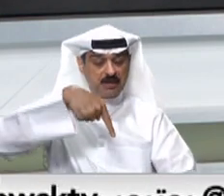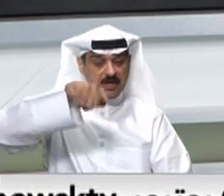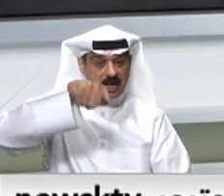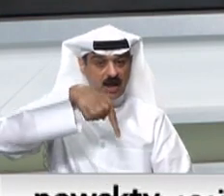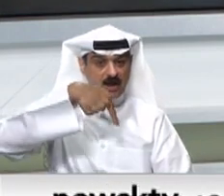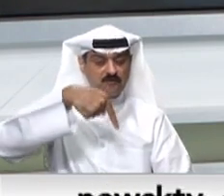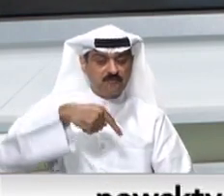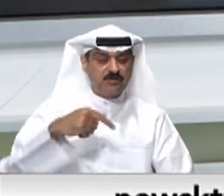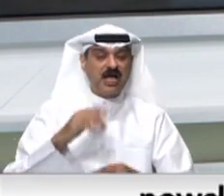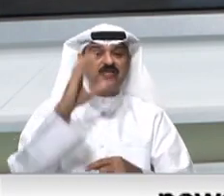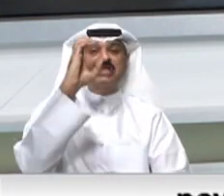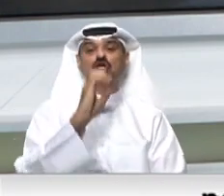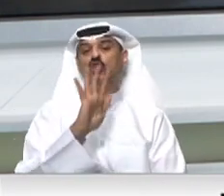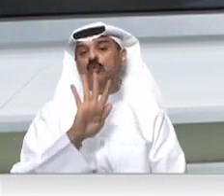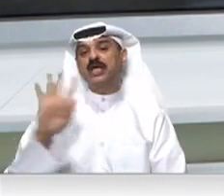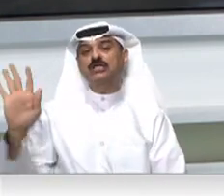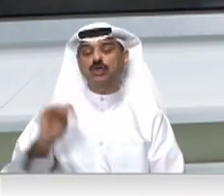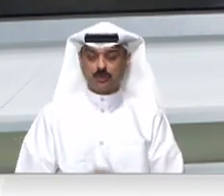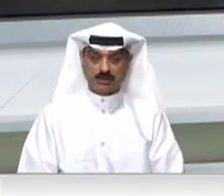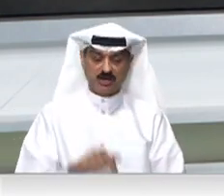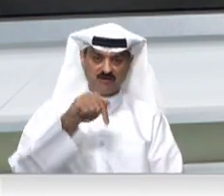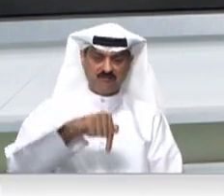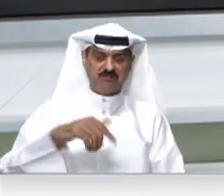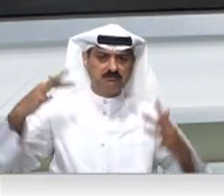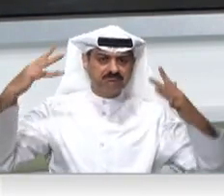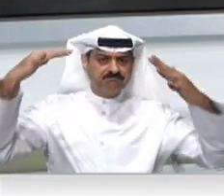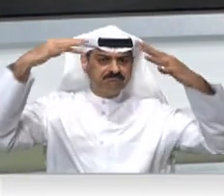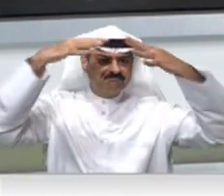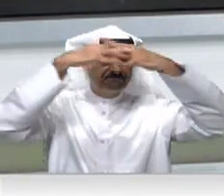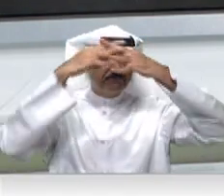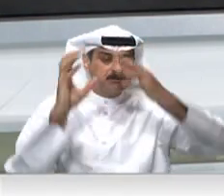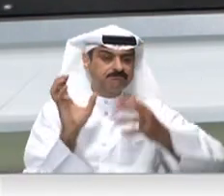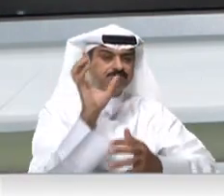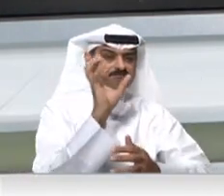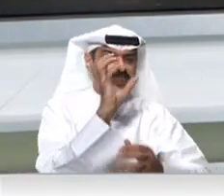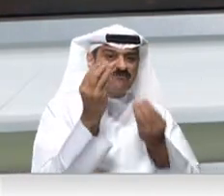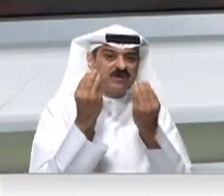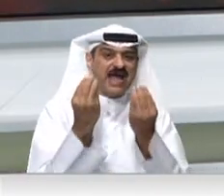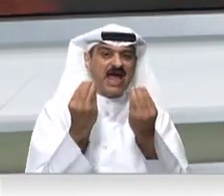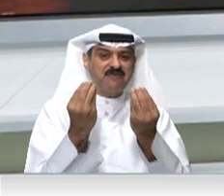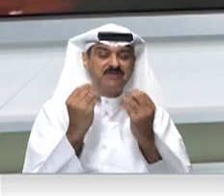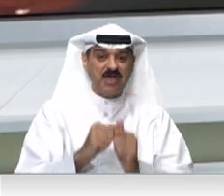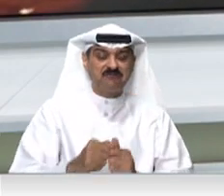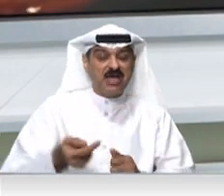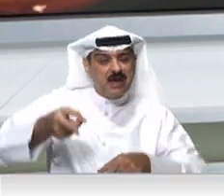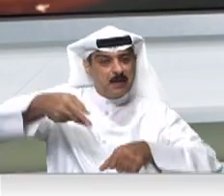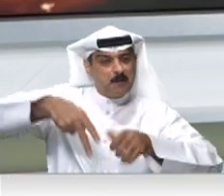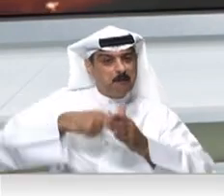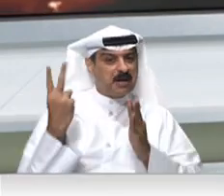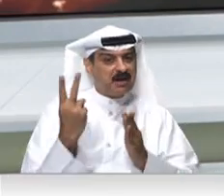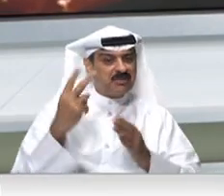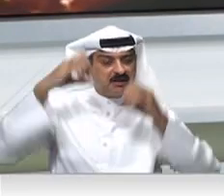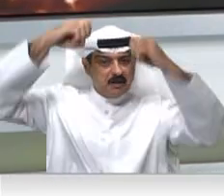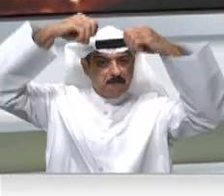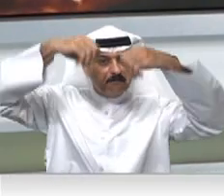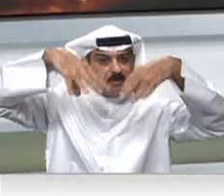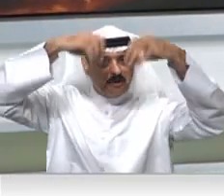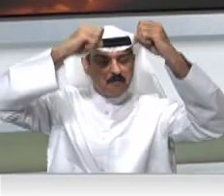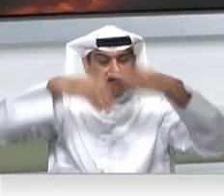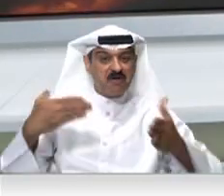القليلة المقبلة، مع أجواء راح تكون غائمة إلى غائمة جزئيا، وعودة لفرص الأمطار المتفرقة مع